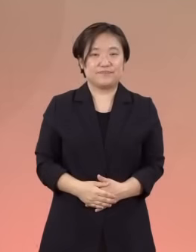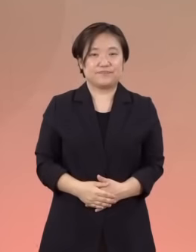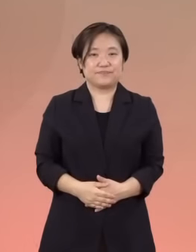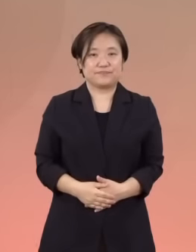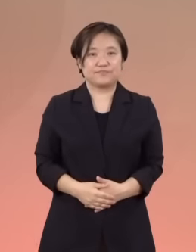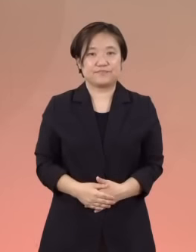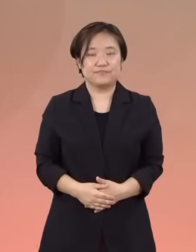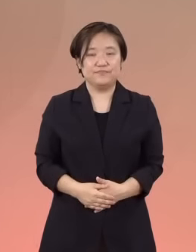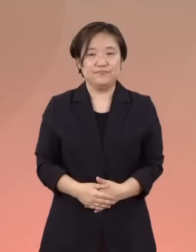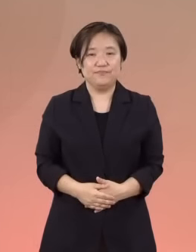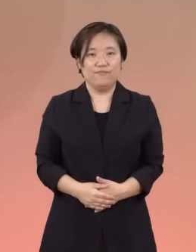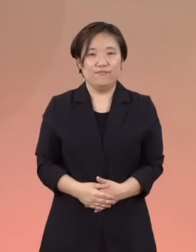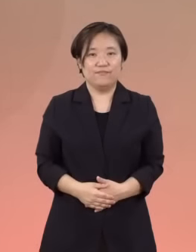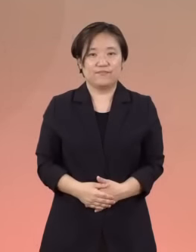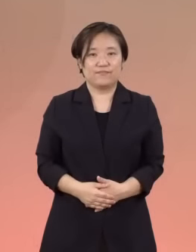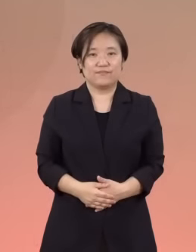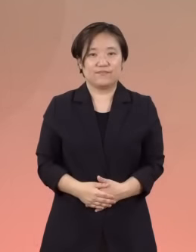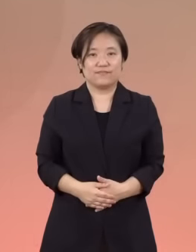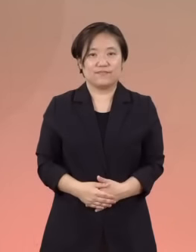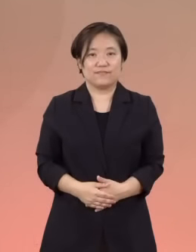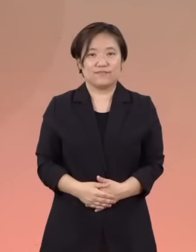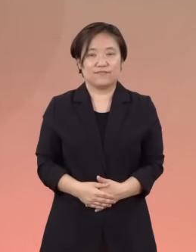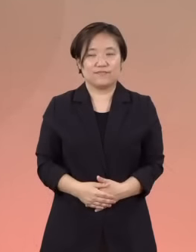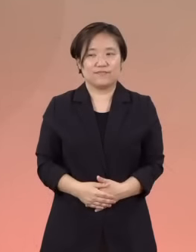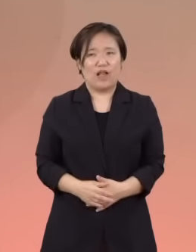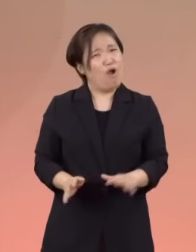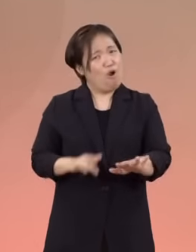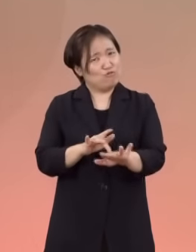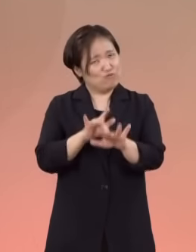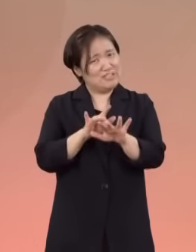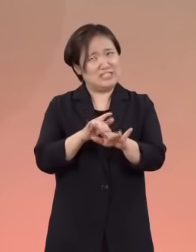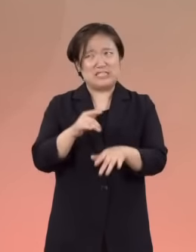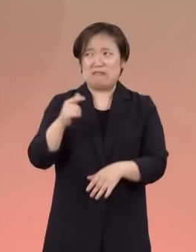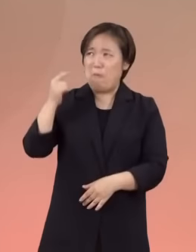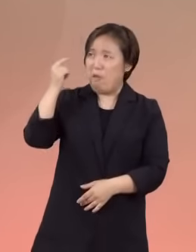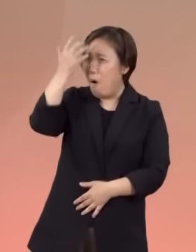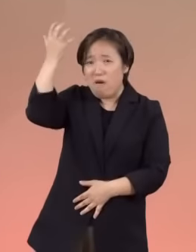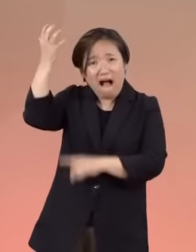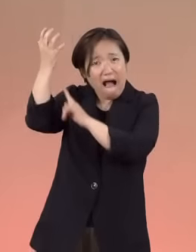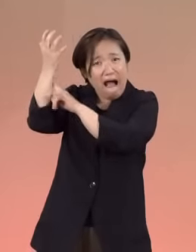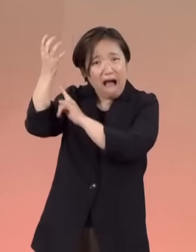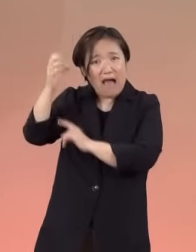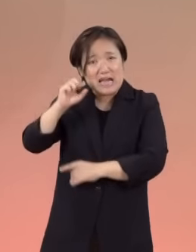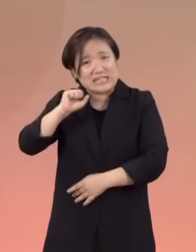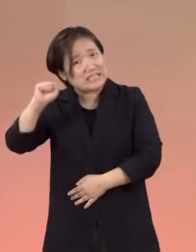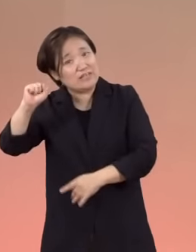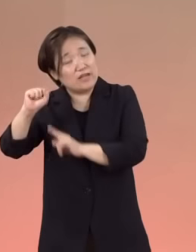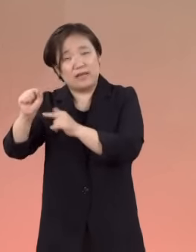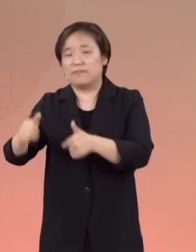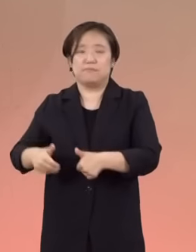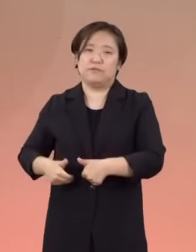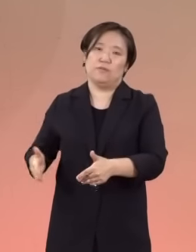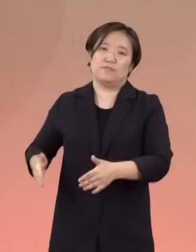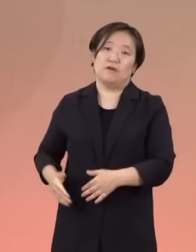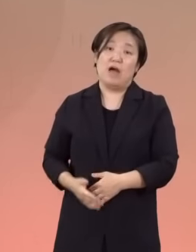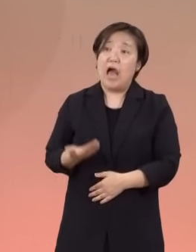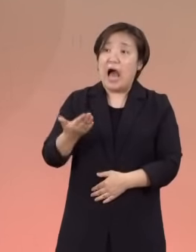들으셨습니까 귀신이니 영가이 우리가 집착할 필요는 없지만 그렇다고 무시할 수도